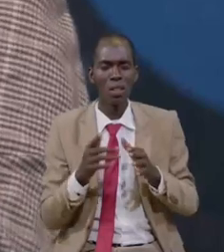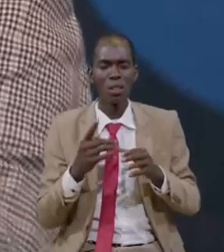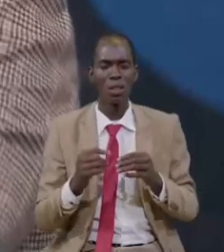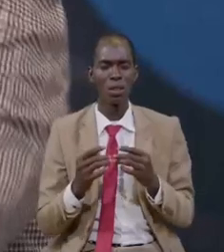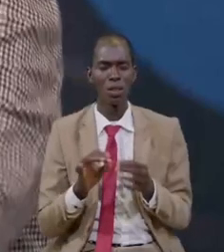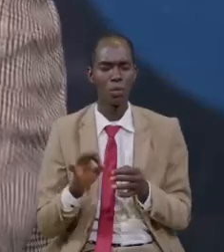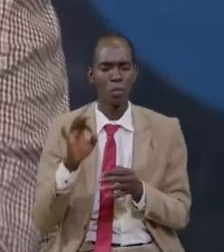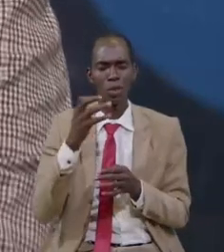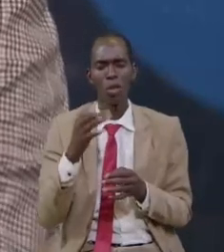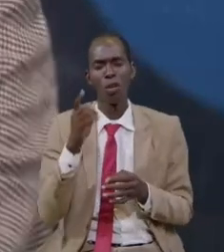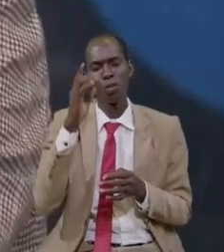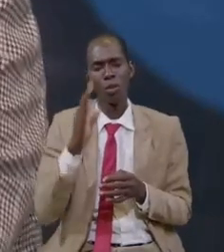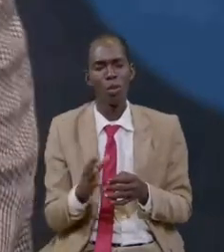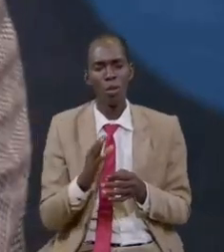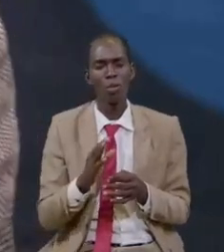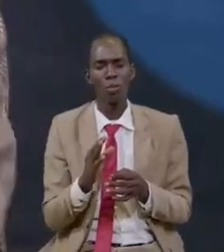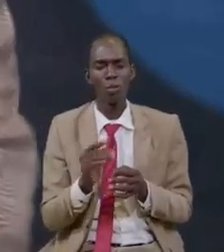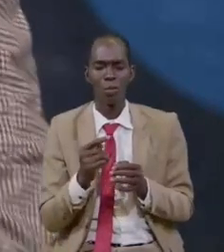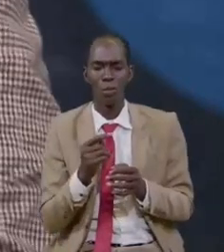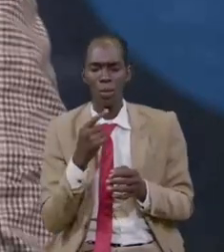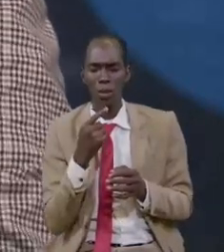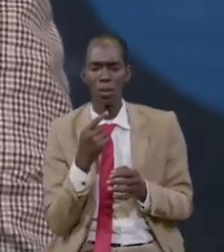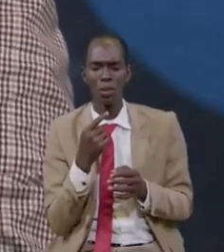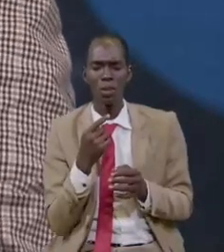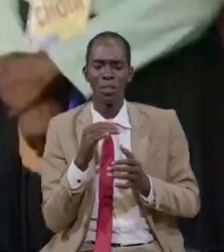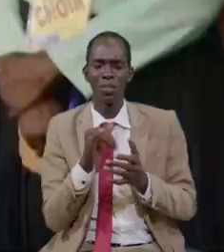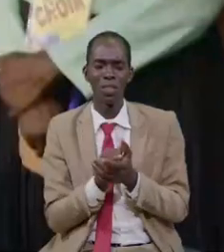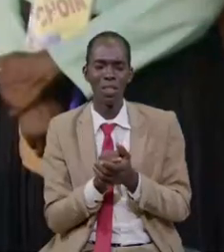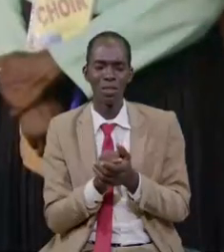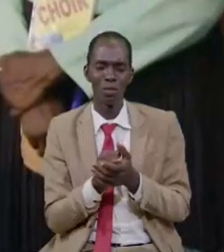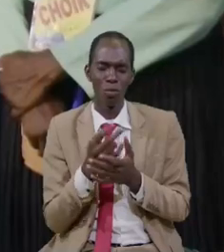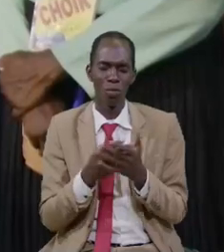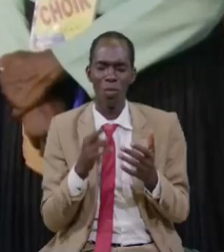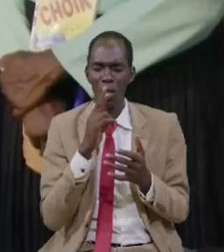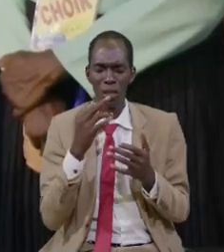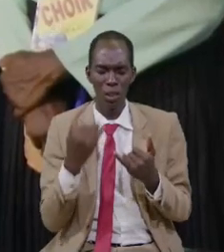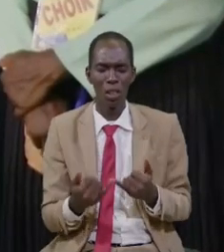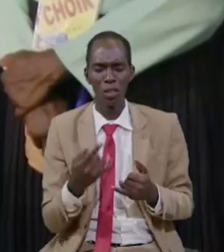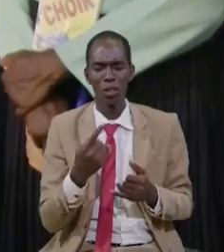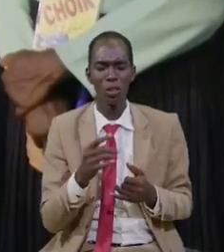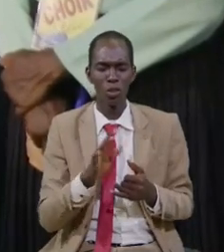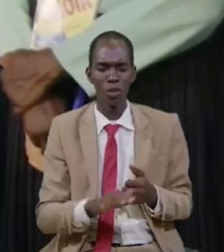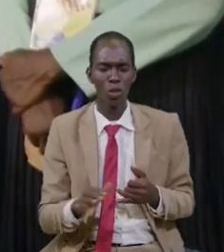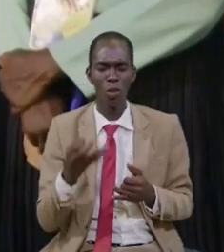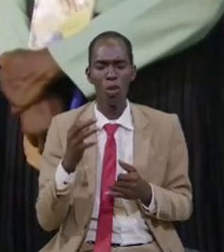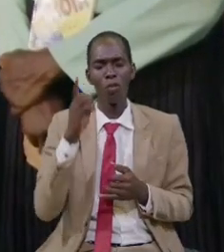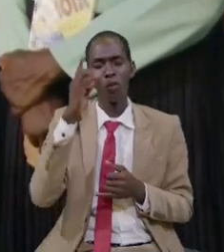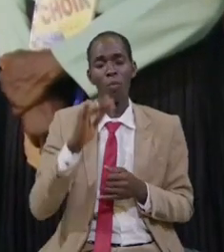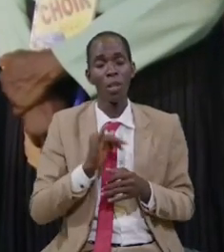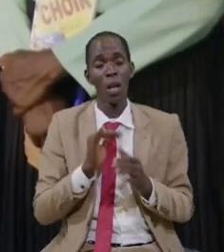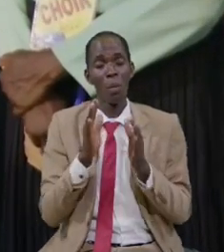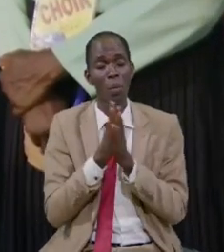rende témoignage dans leur cœur qu'ils sont maintenant enfants de Dieu. Et je prie que